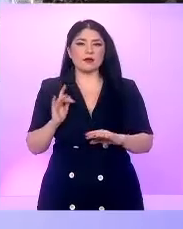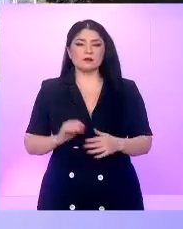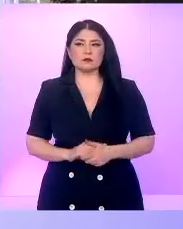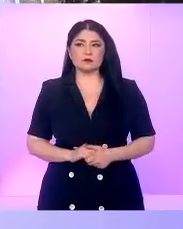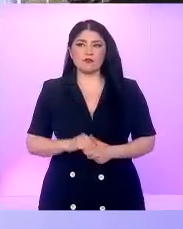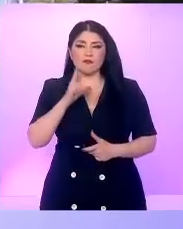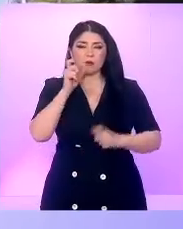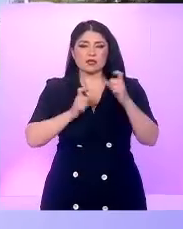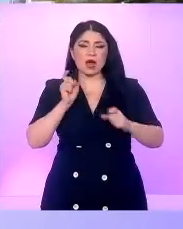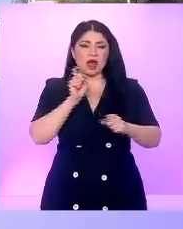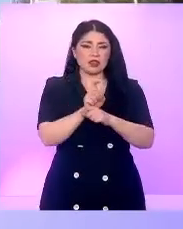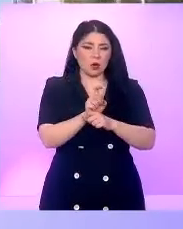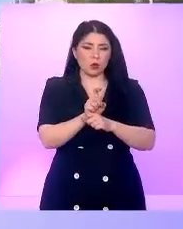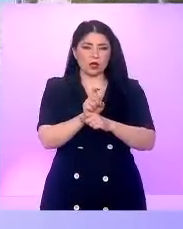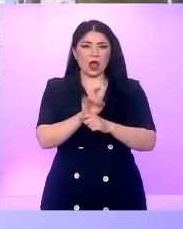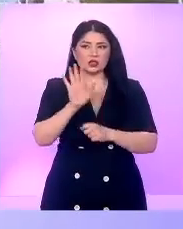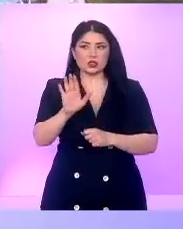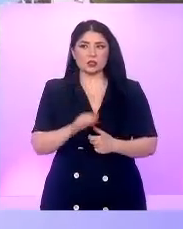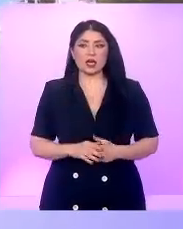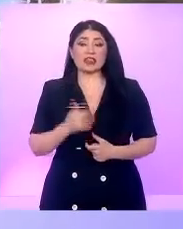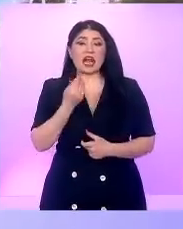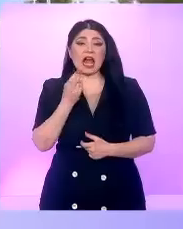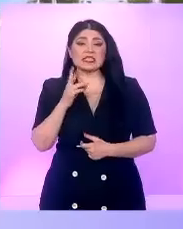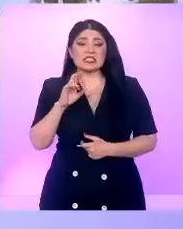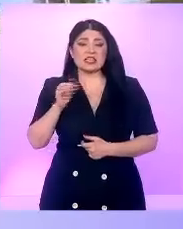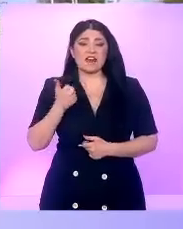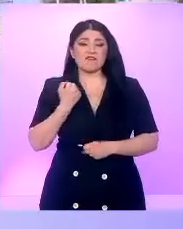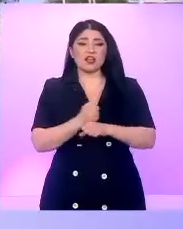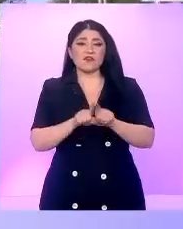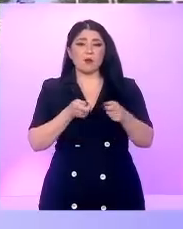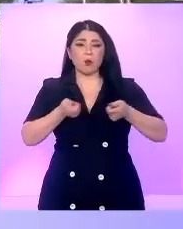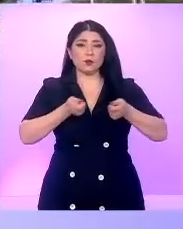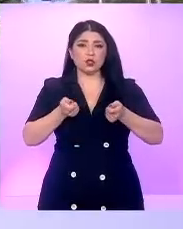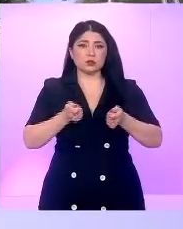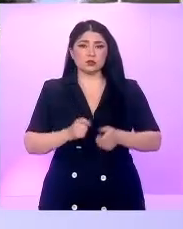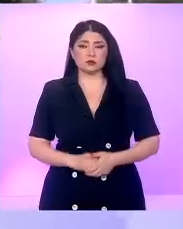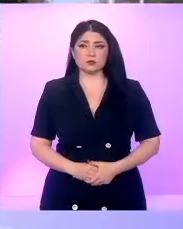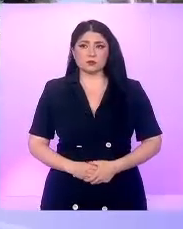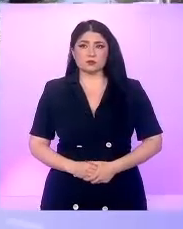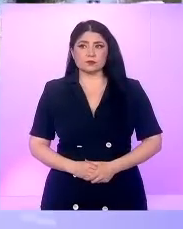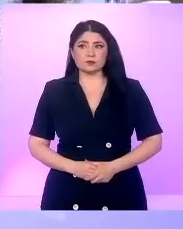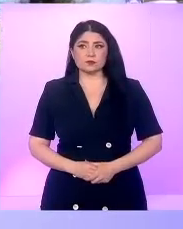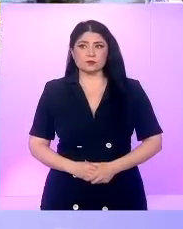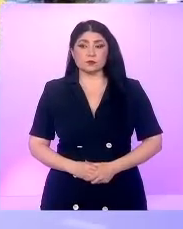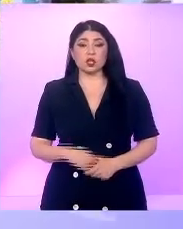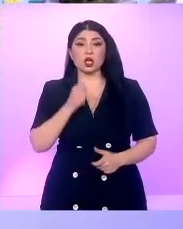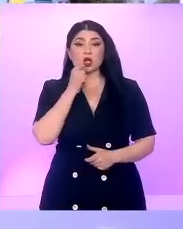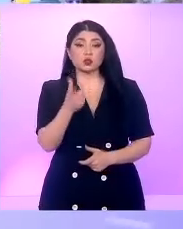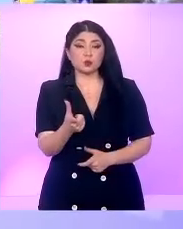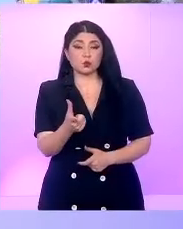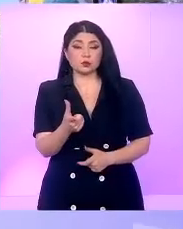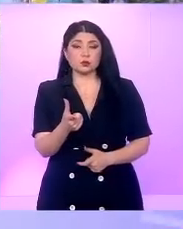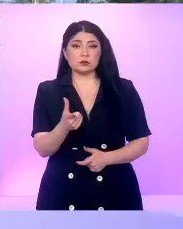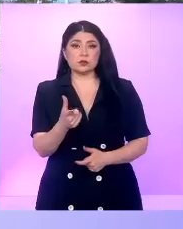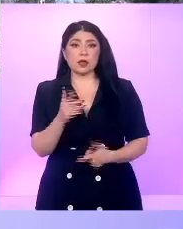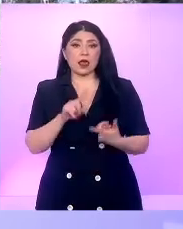la adresa lor, transnistrenii își fac pur și simplu reclamă și, pe de altă parte, răspund politicii foarte ferme pe